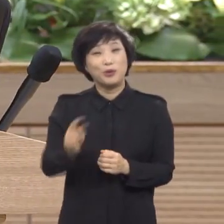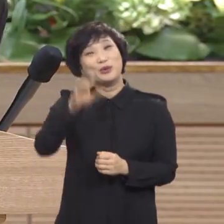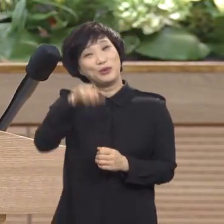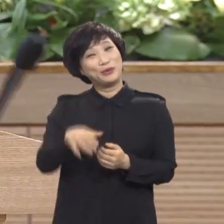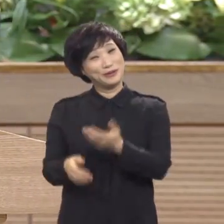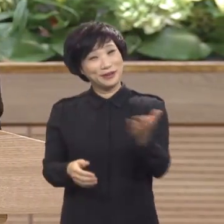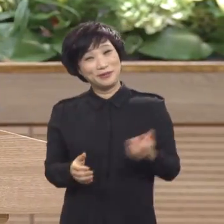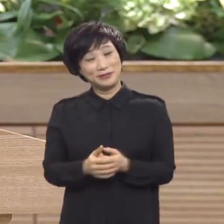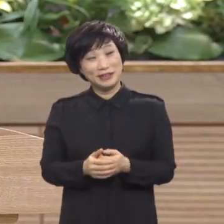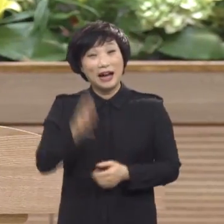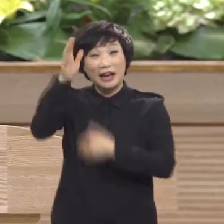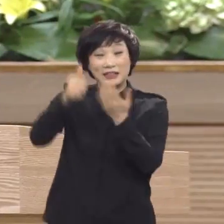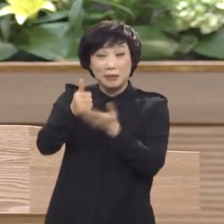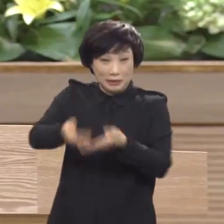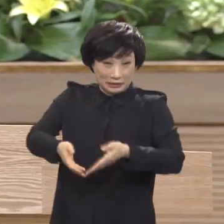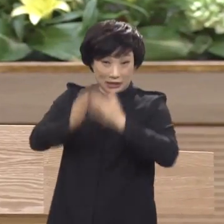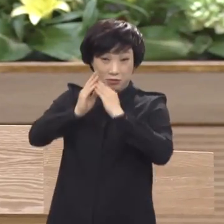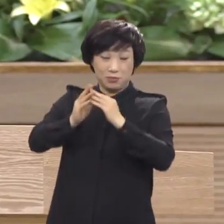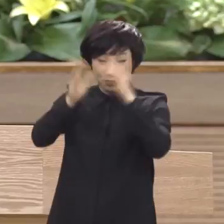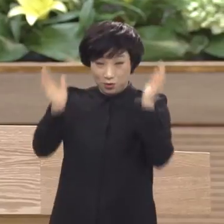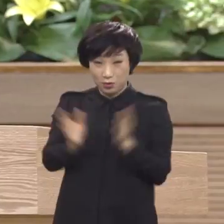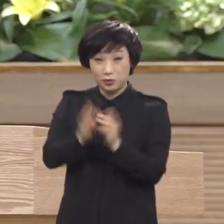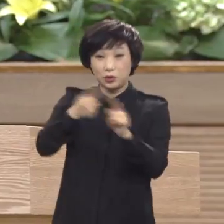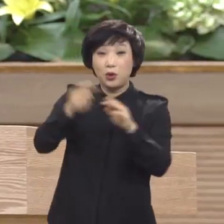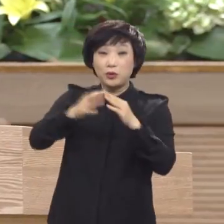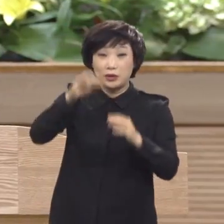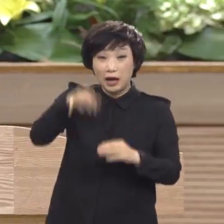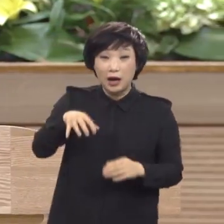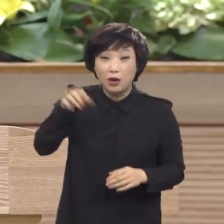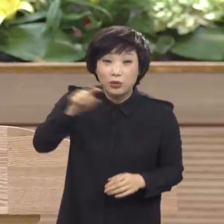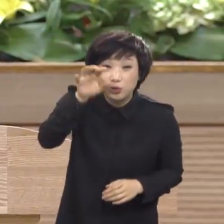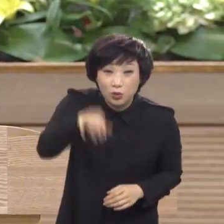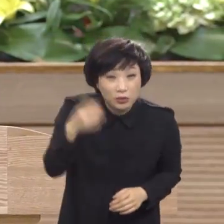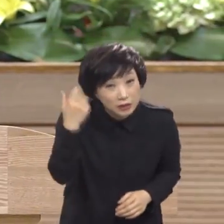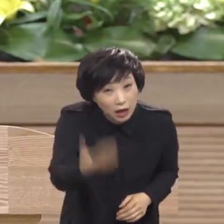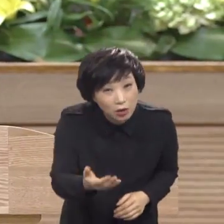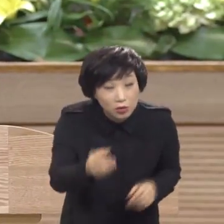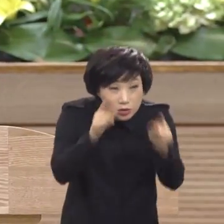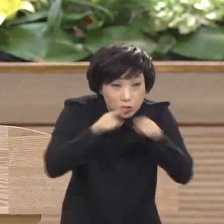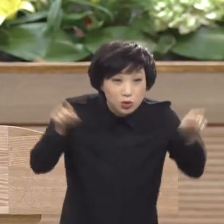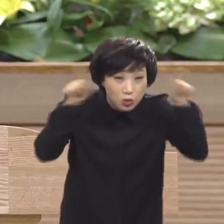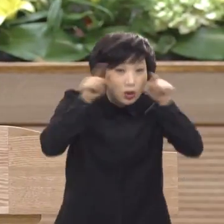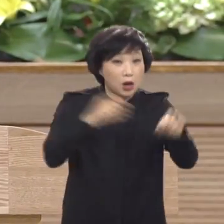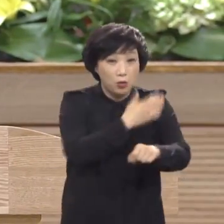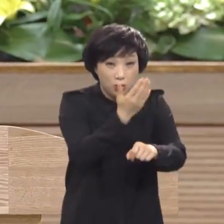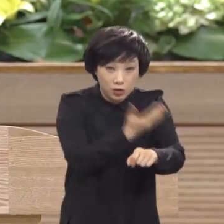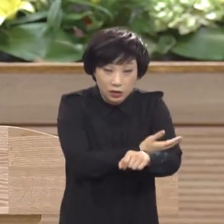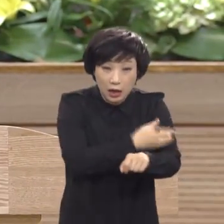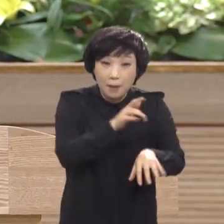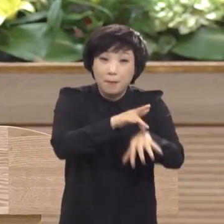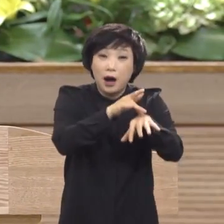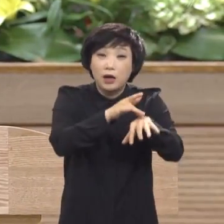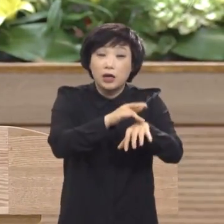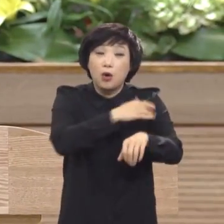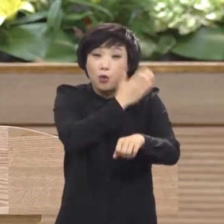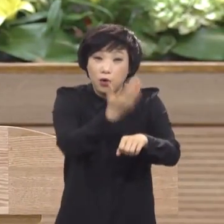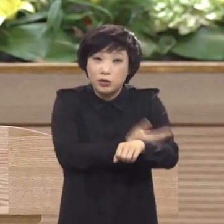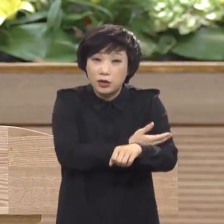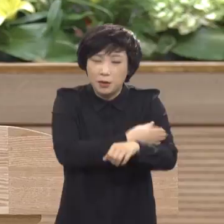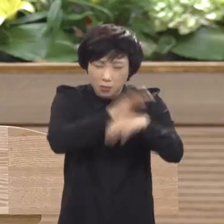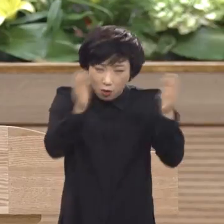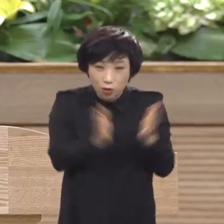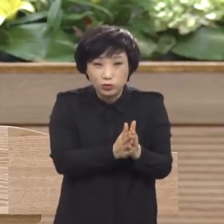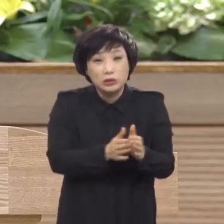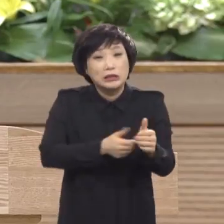교회냐? 하나님이 세운 모든 교회가 어떤 교회냐? 음부의 권세, 마귀의 권세가